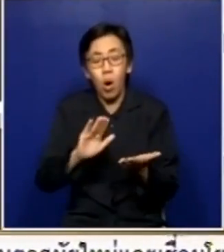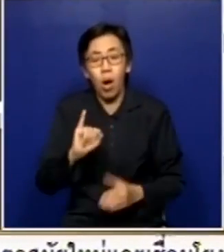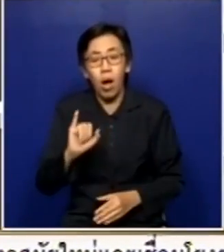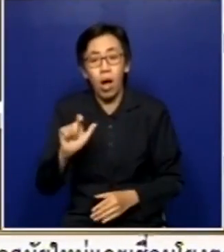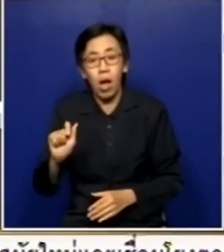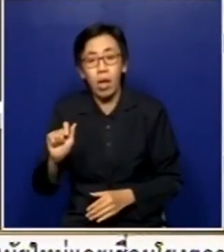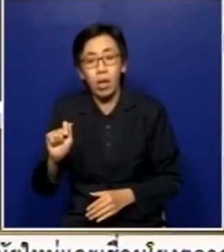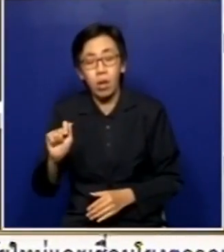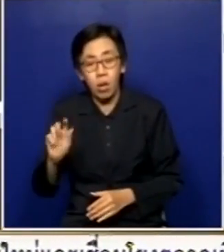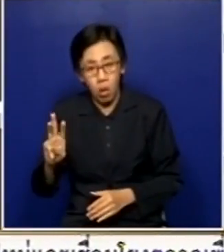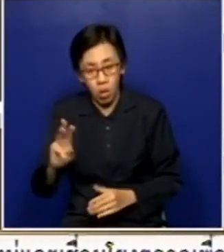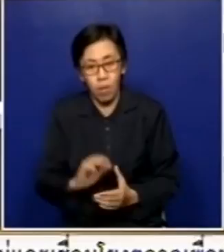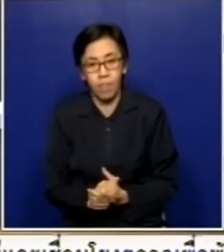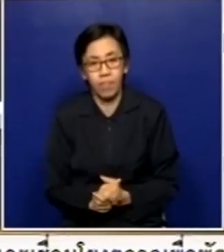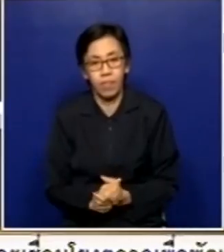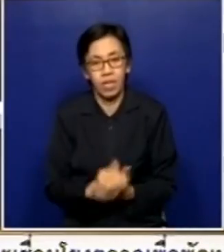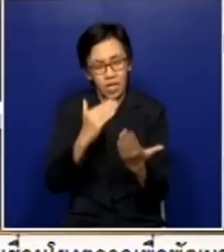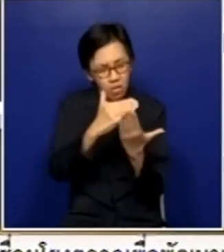ซ่อน